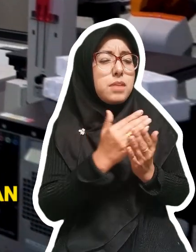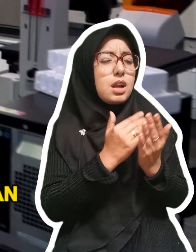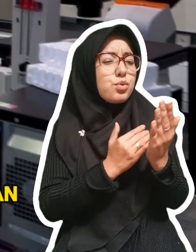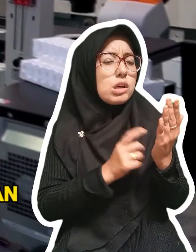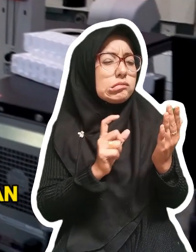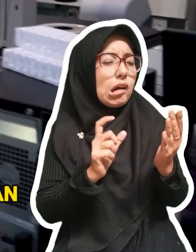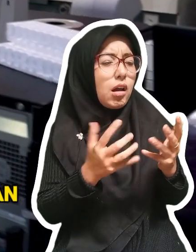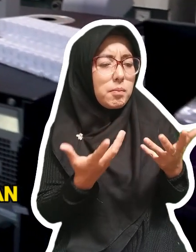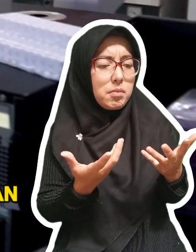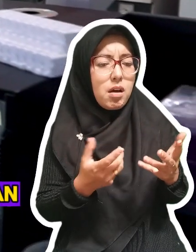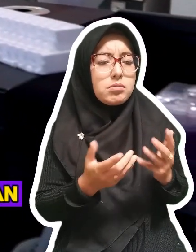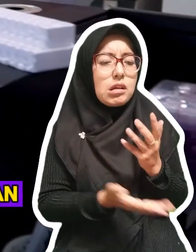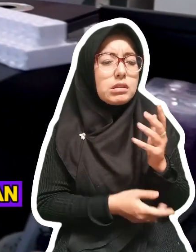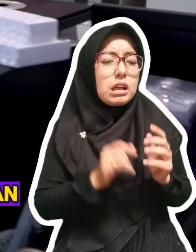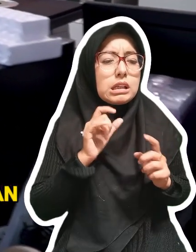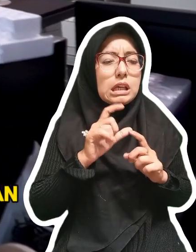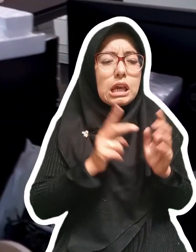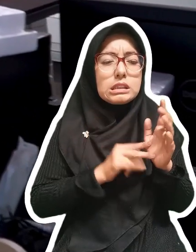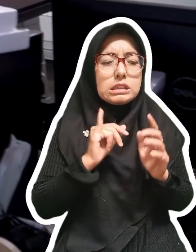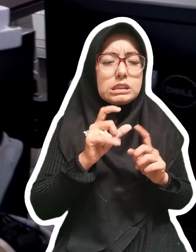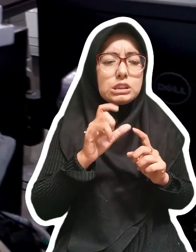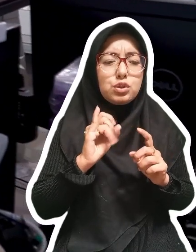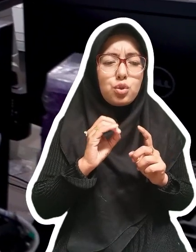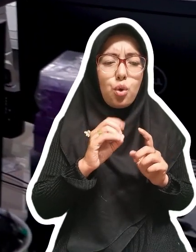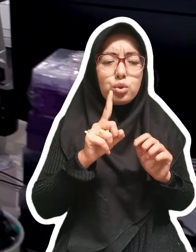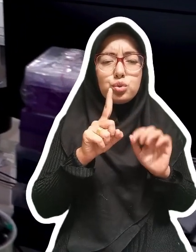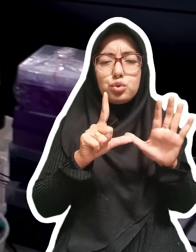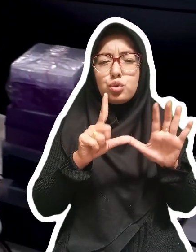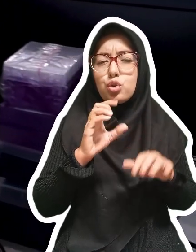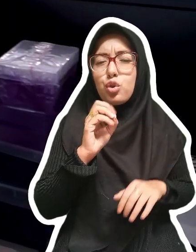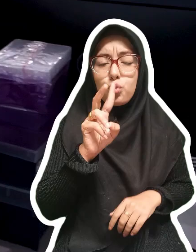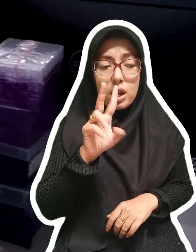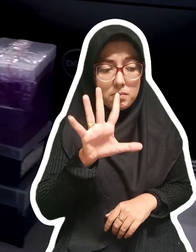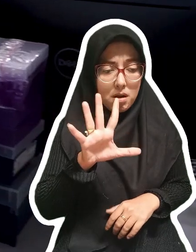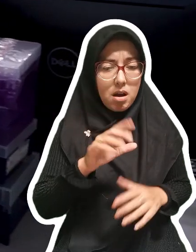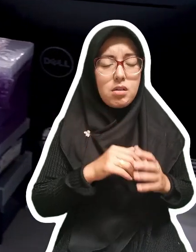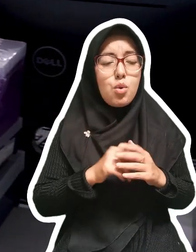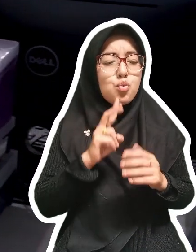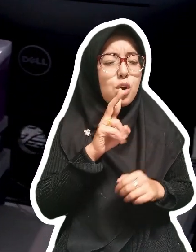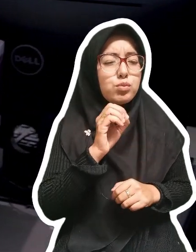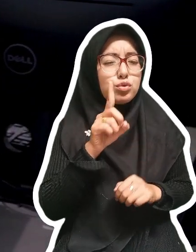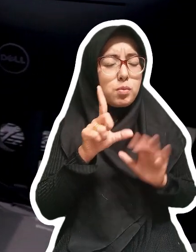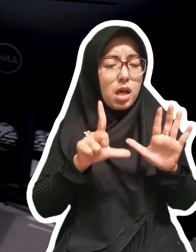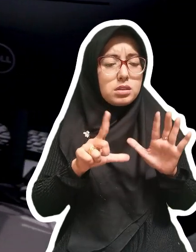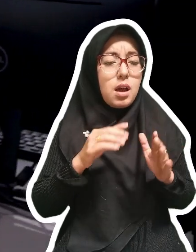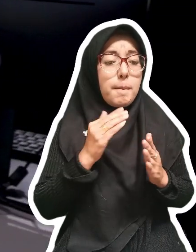Melaksanakan kegiatan berdasarkan panduan mutu berdasarkan SNI ISO